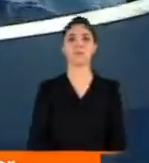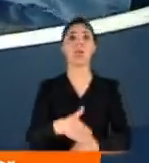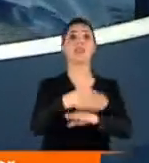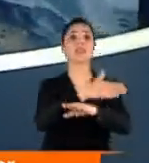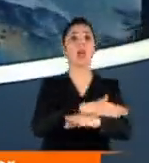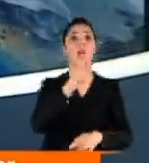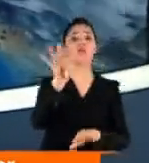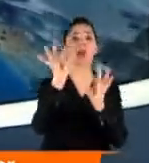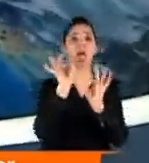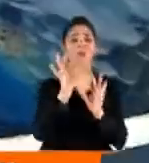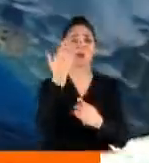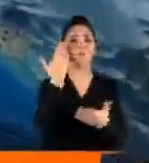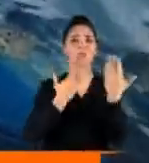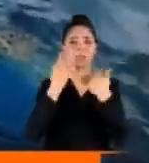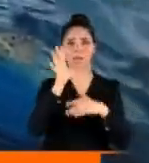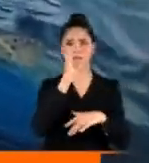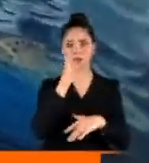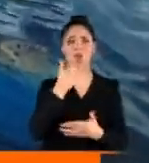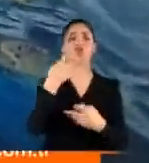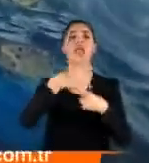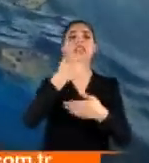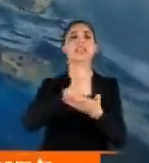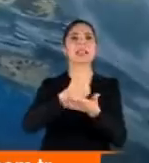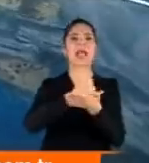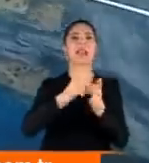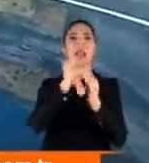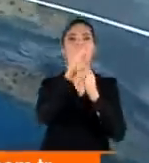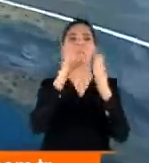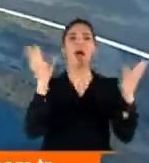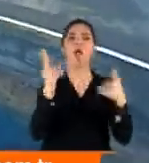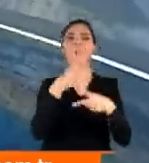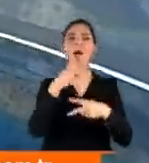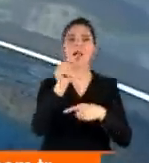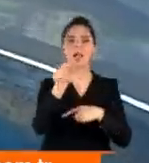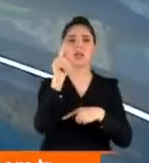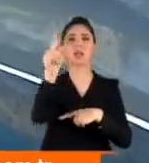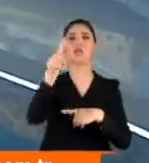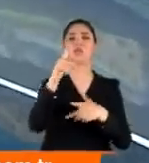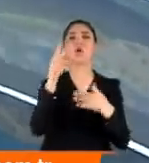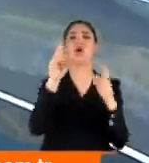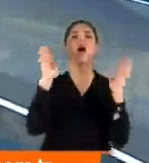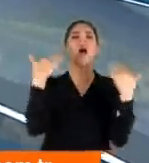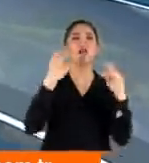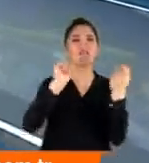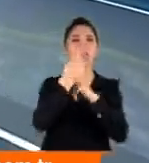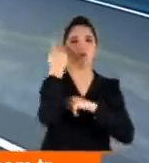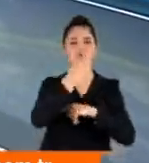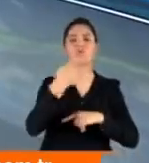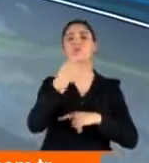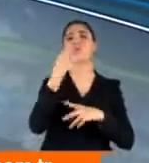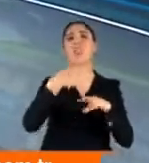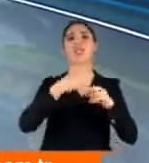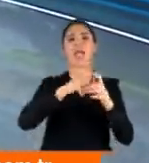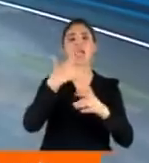Daha önce pek çok kez ekrana taşımıştık zehirli balon balıklarını. Küresel ısınmayla birlikte son yıllarda Ege ve